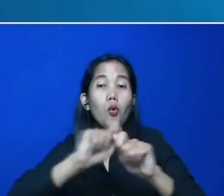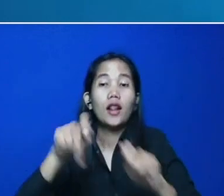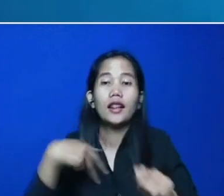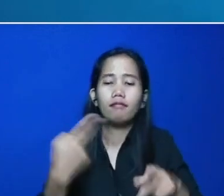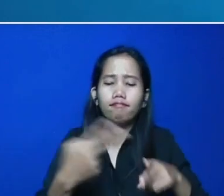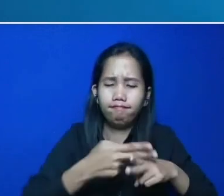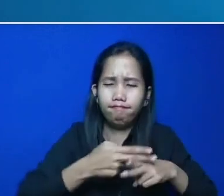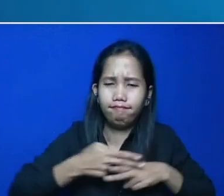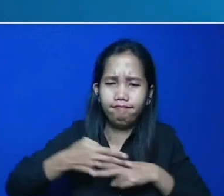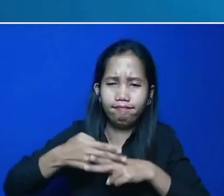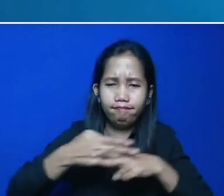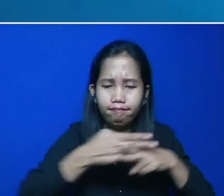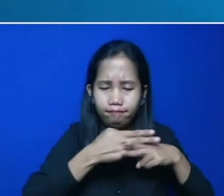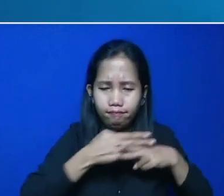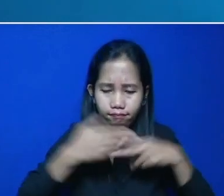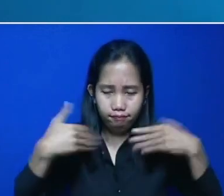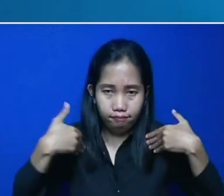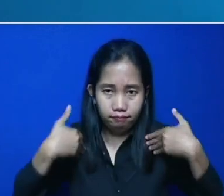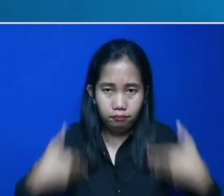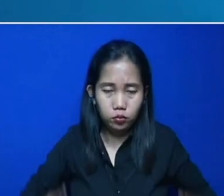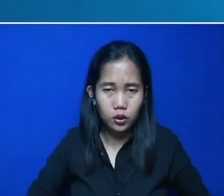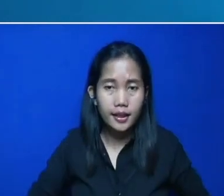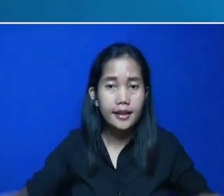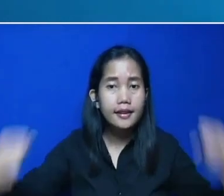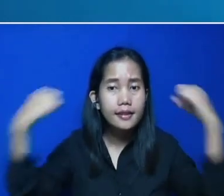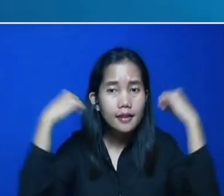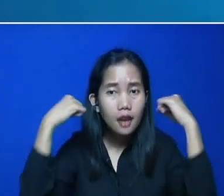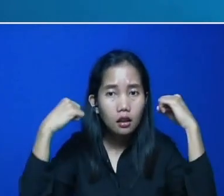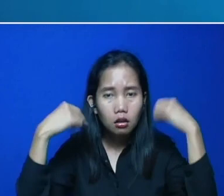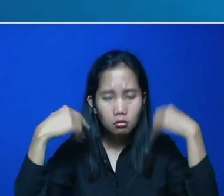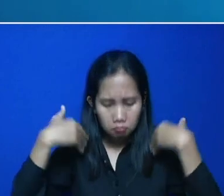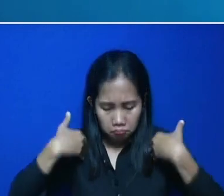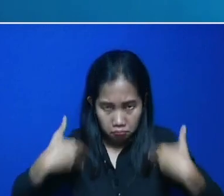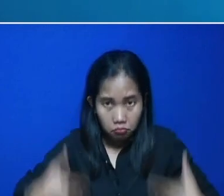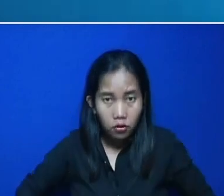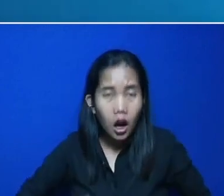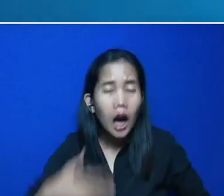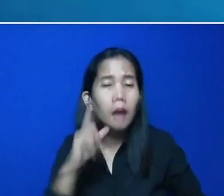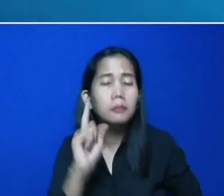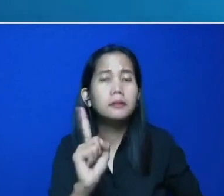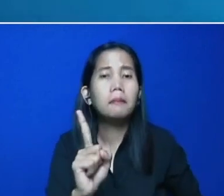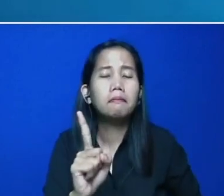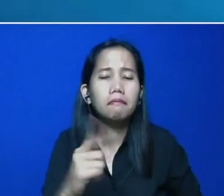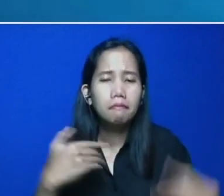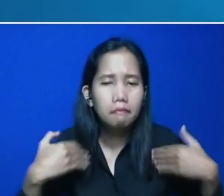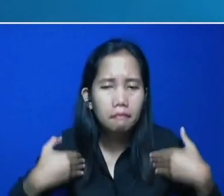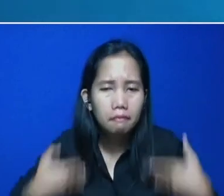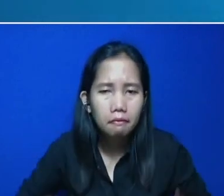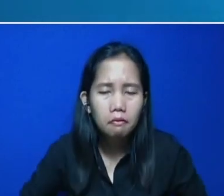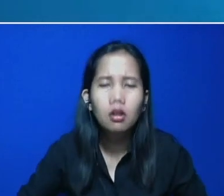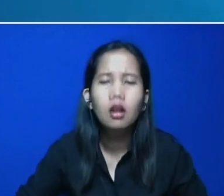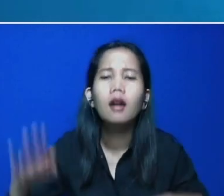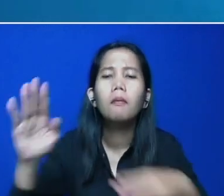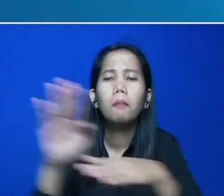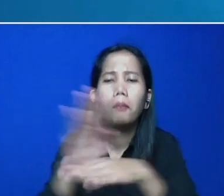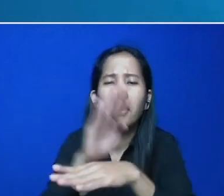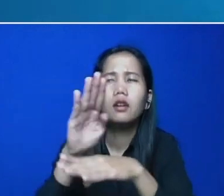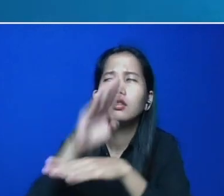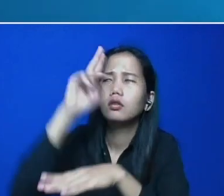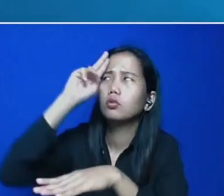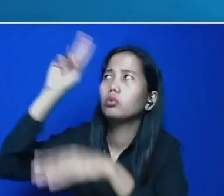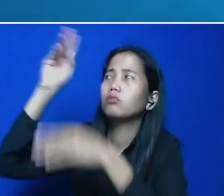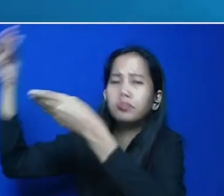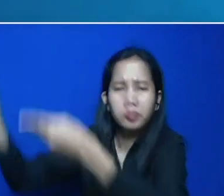karena badan kita ini adalah pemberian Tuhan ya yang harus kita jaga Terima kasih pendeta Soni